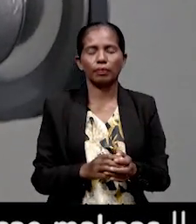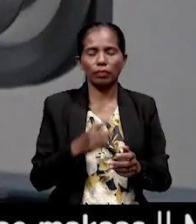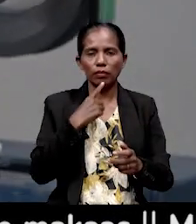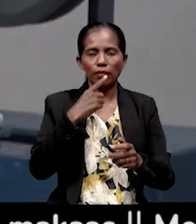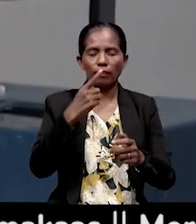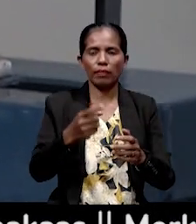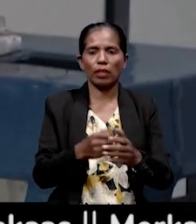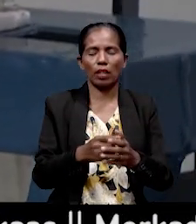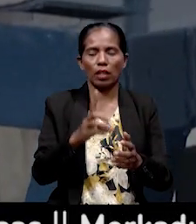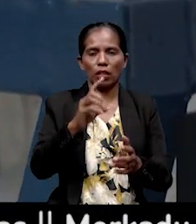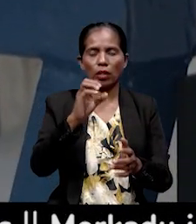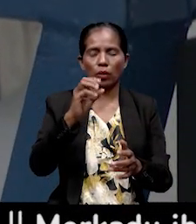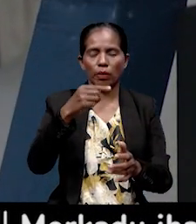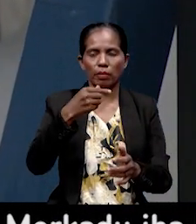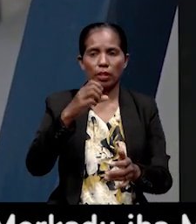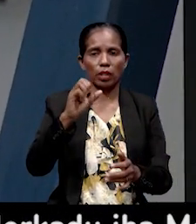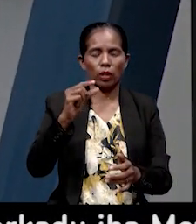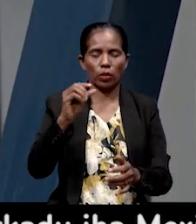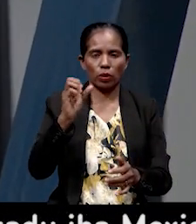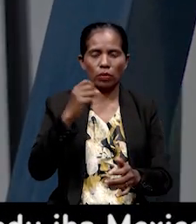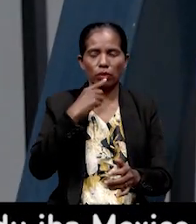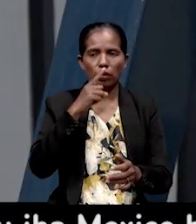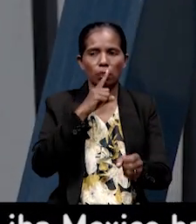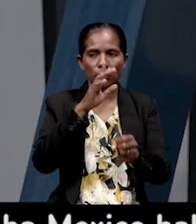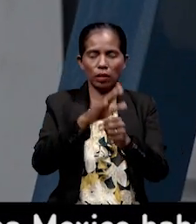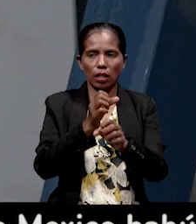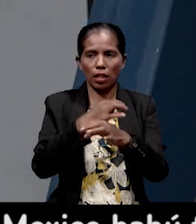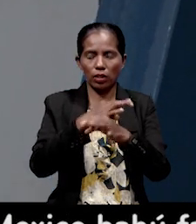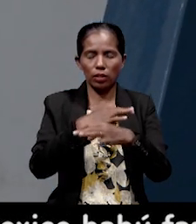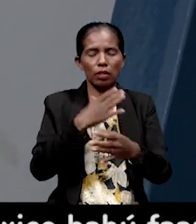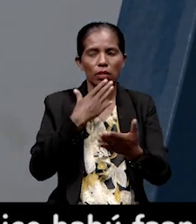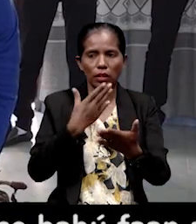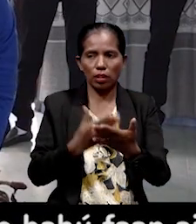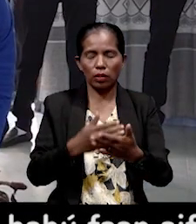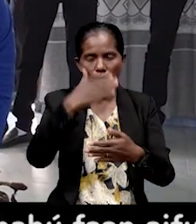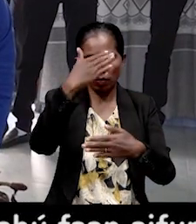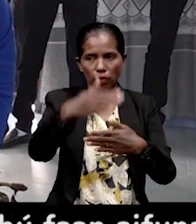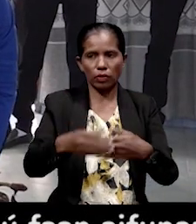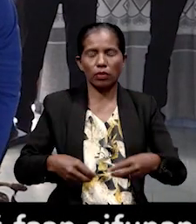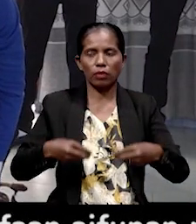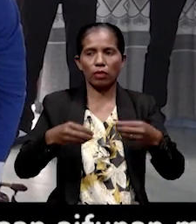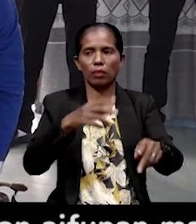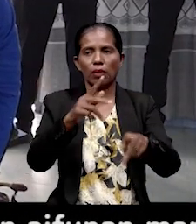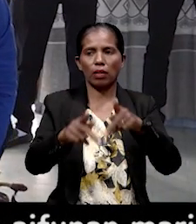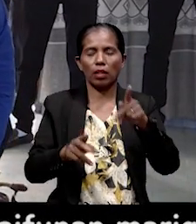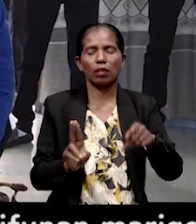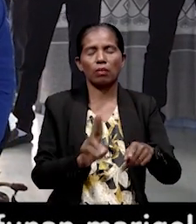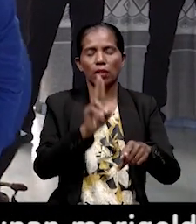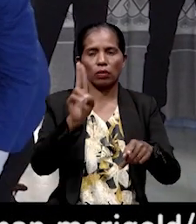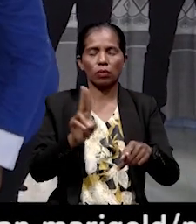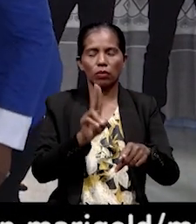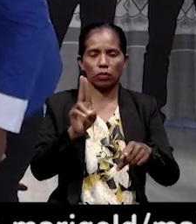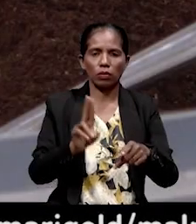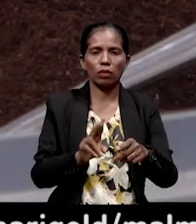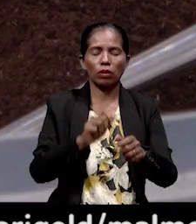Industria Domingos Johnny Oliveira promete sehalo dia kelutan makina hirak tuir mai hodi foba komunidade atau bele dulas kafe